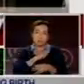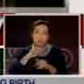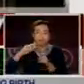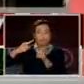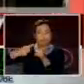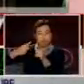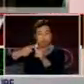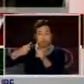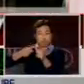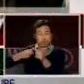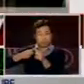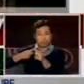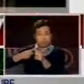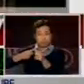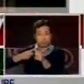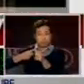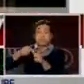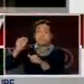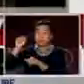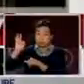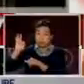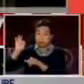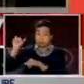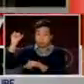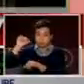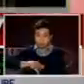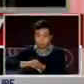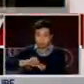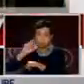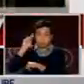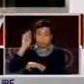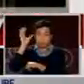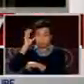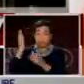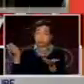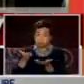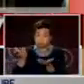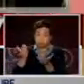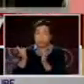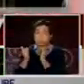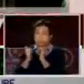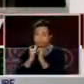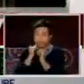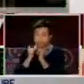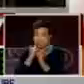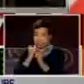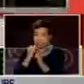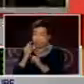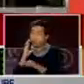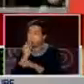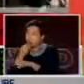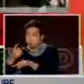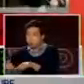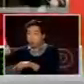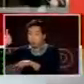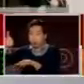punto, kung matalo ang Chief Justice dito, di ang ibig sabihin pala, ang mga nananalo ay mga